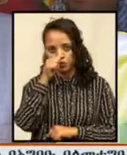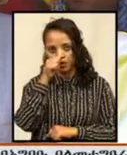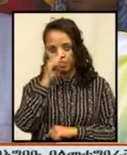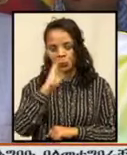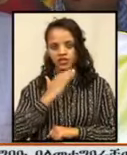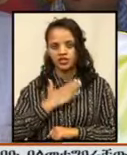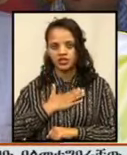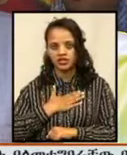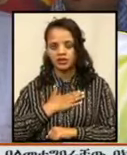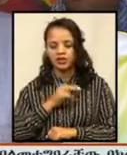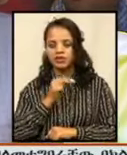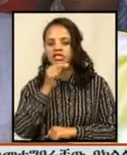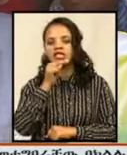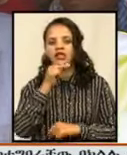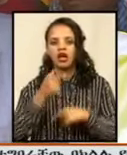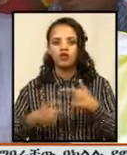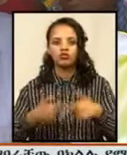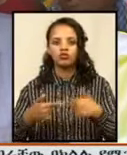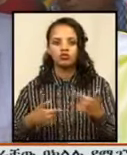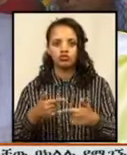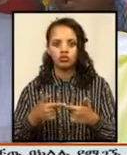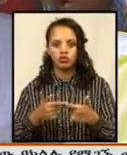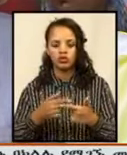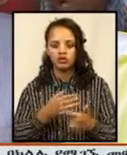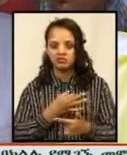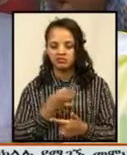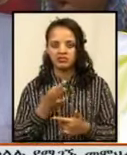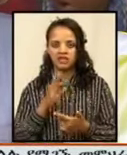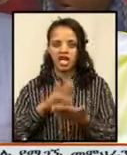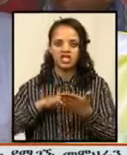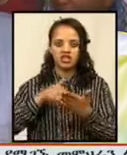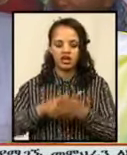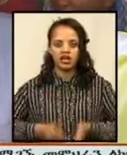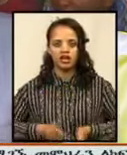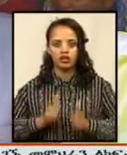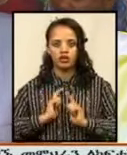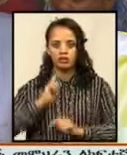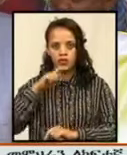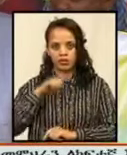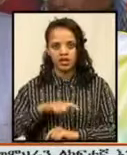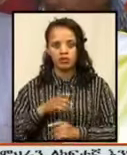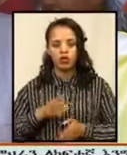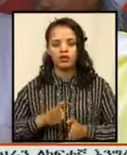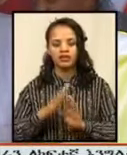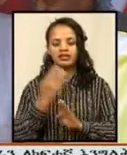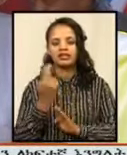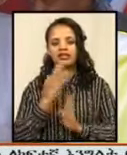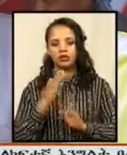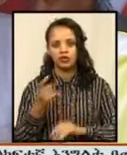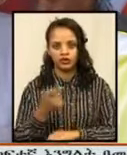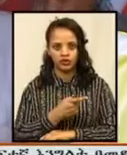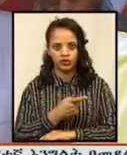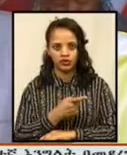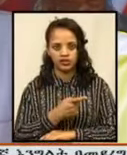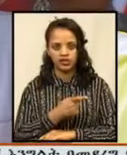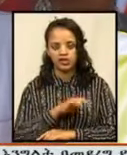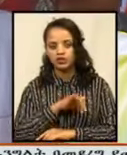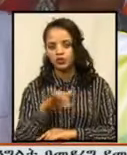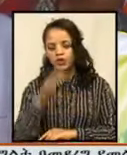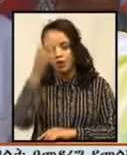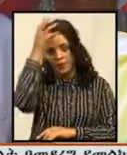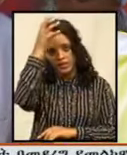በኢትዮጵያችን የብልጽግና ጉዞ ጉልህ አሻራውን እንዲያኖር በሚገባው መልክም ተጠቃሚ እንዲሆን እንደ ዞን